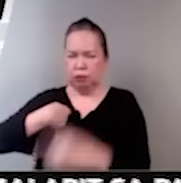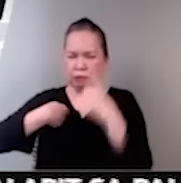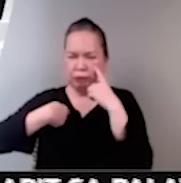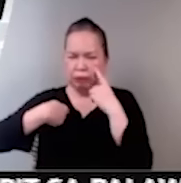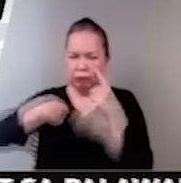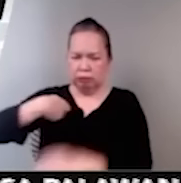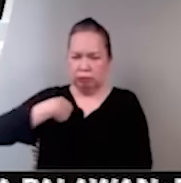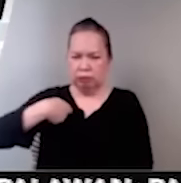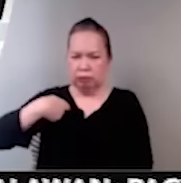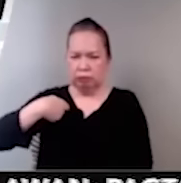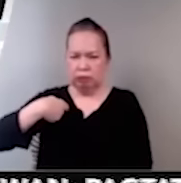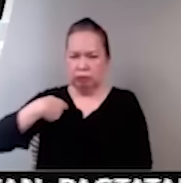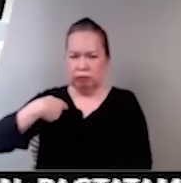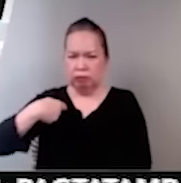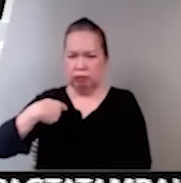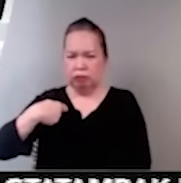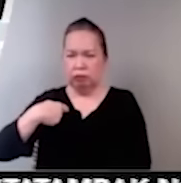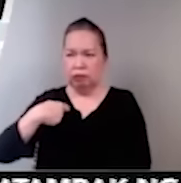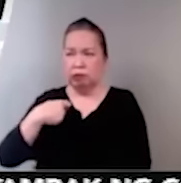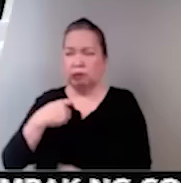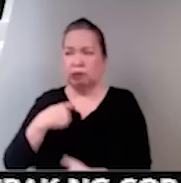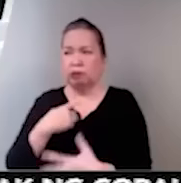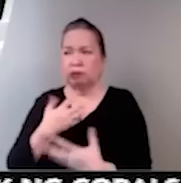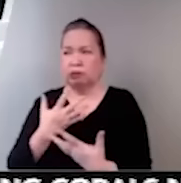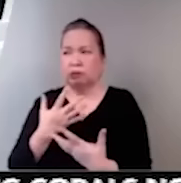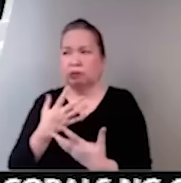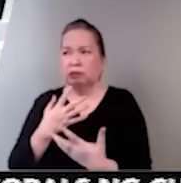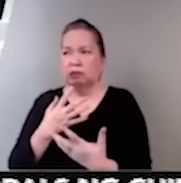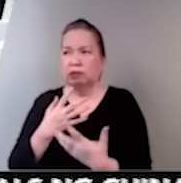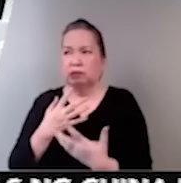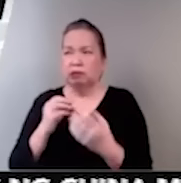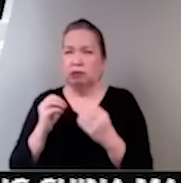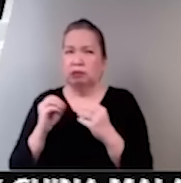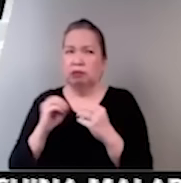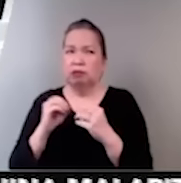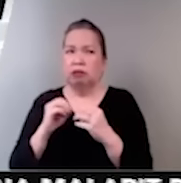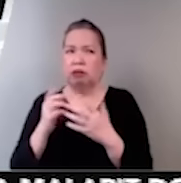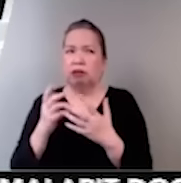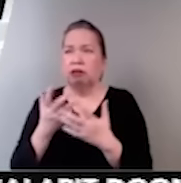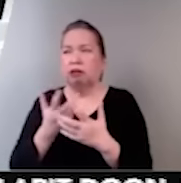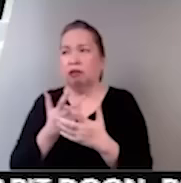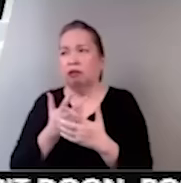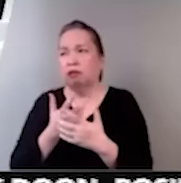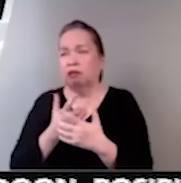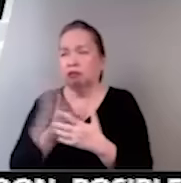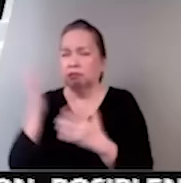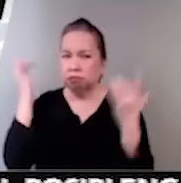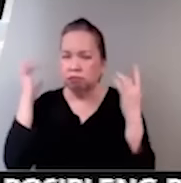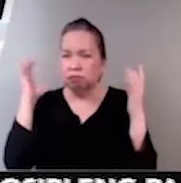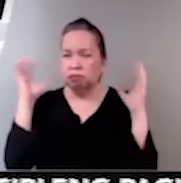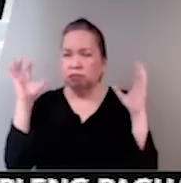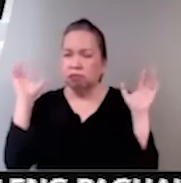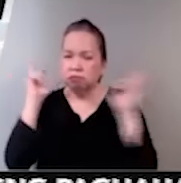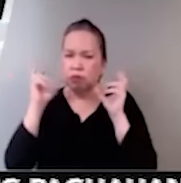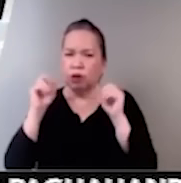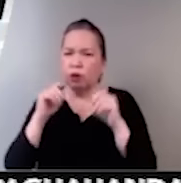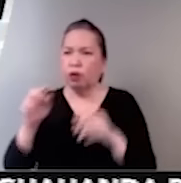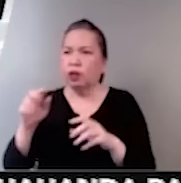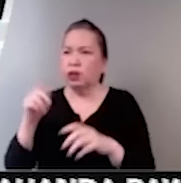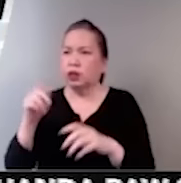Lakas na po ng sigaw ko. Wala po nakarinig kasi nakabulyan po yung TV. Tapos nagmamakaawa